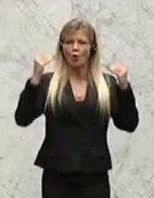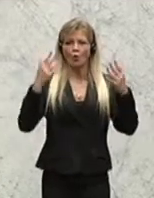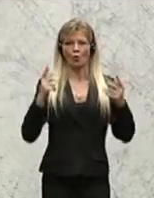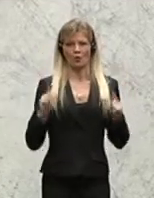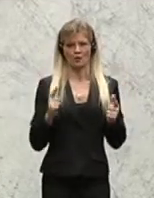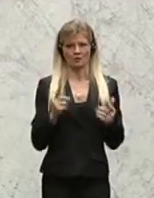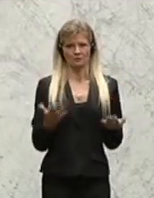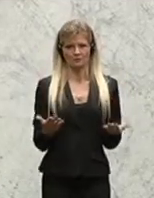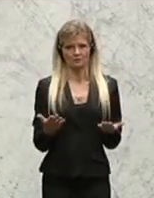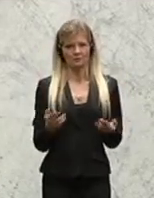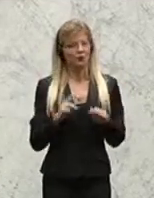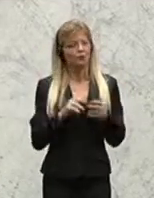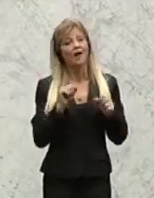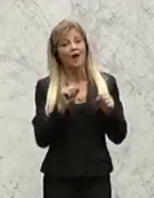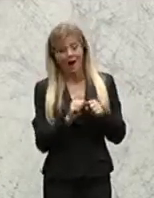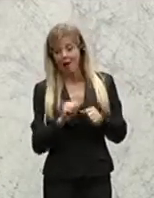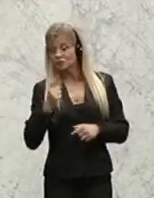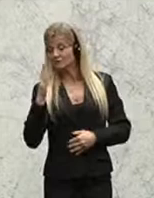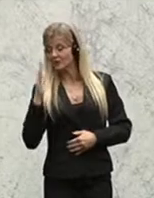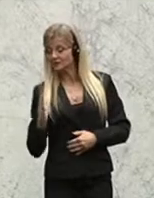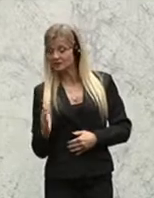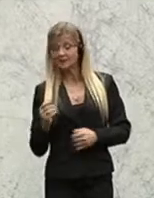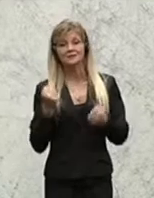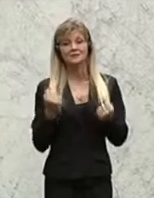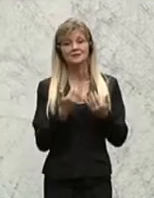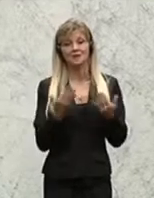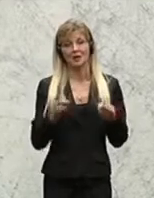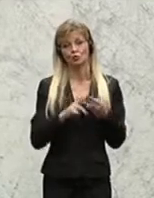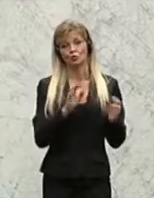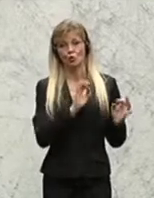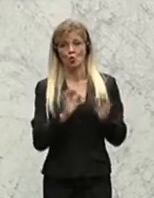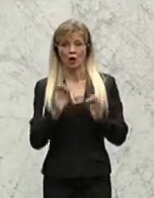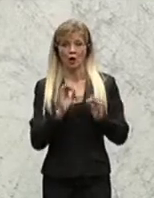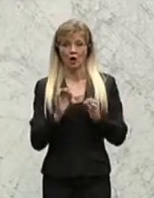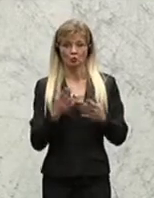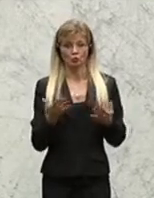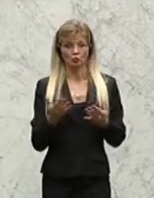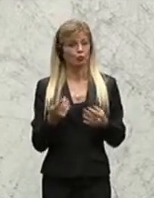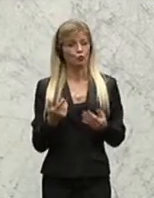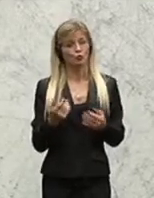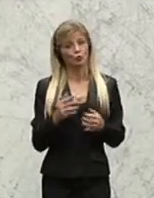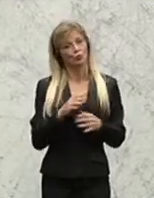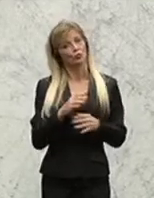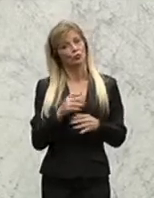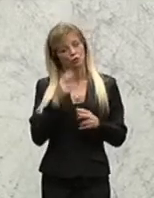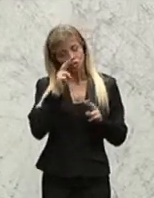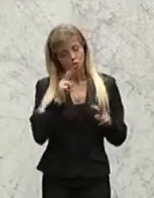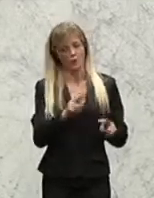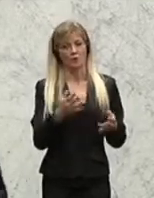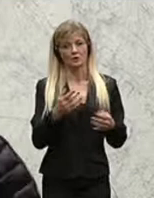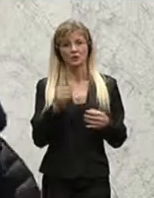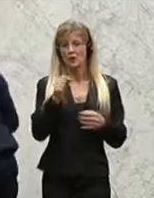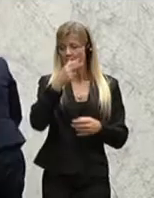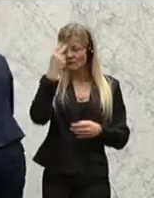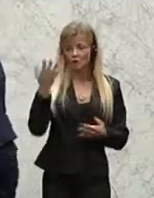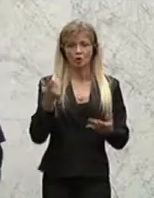Ordnung und Sicherheit im Sinne aller Beteiligten sorgen, nämlich der Bevölkerung, der Einsatzkräfte,